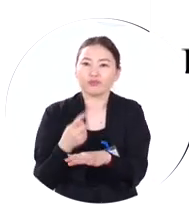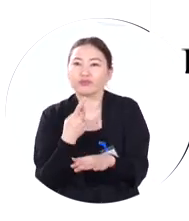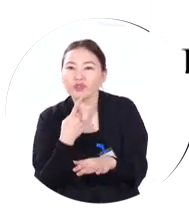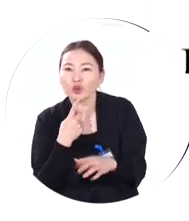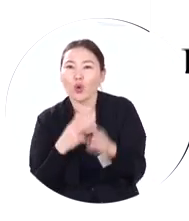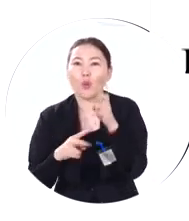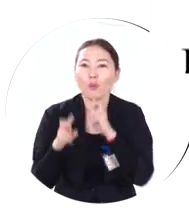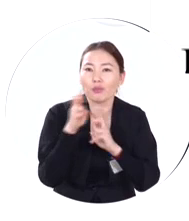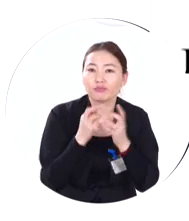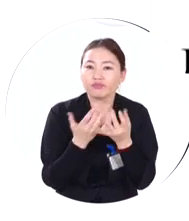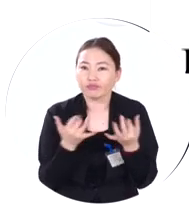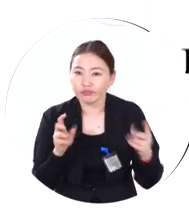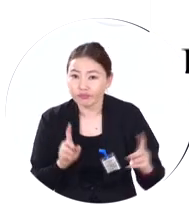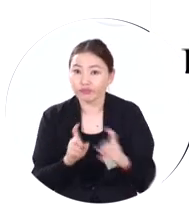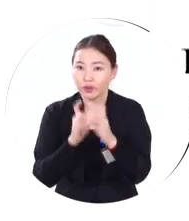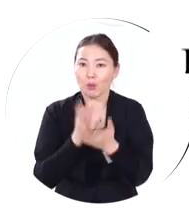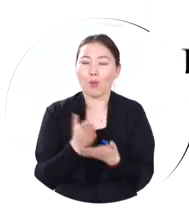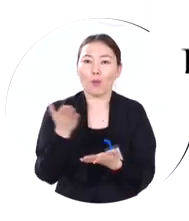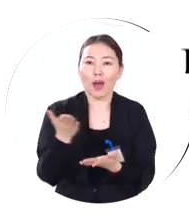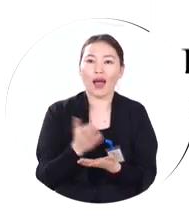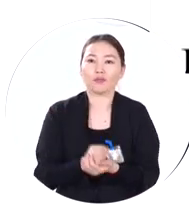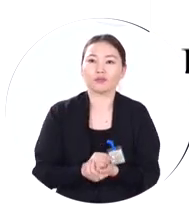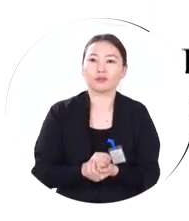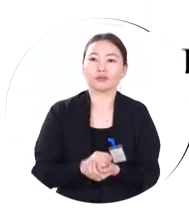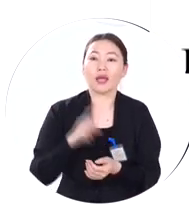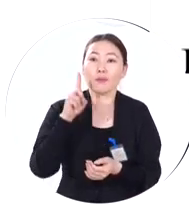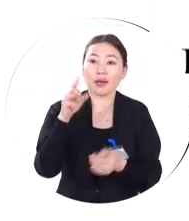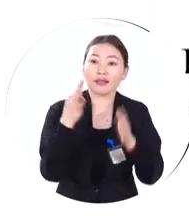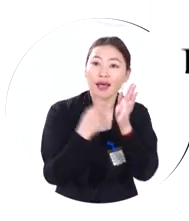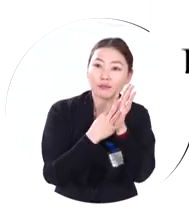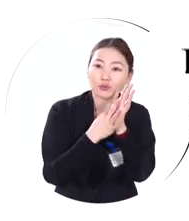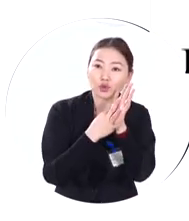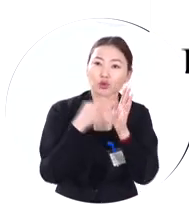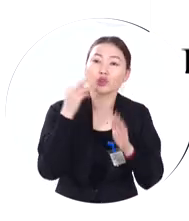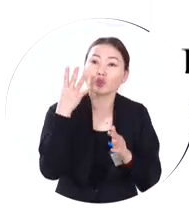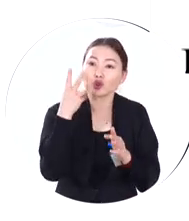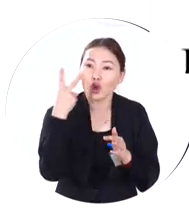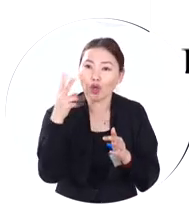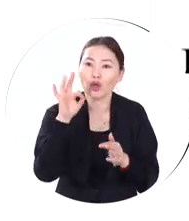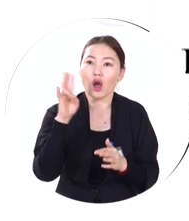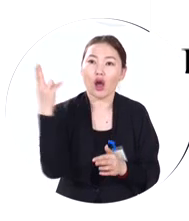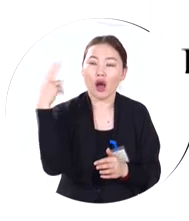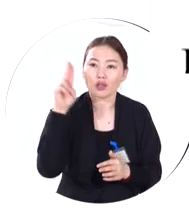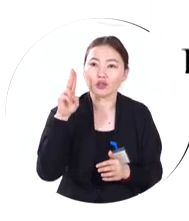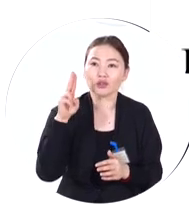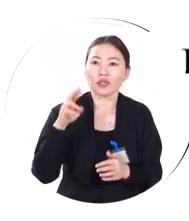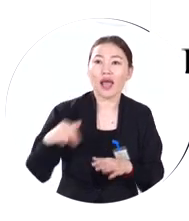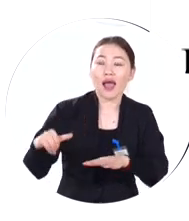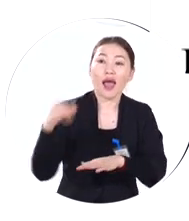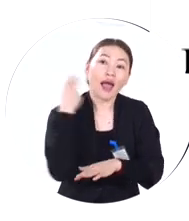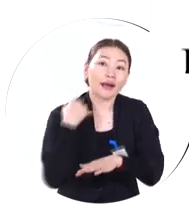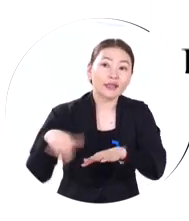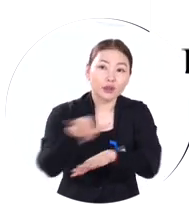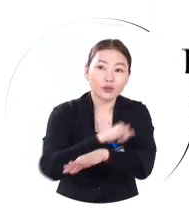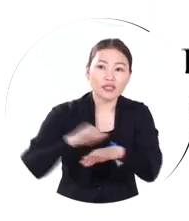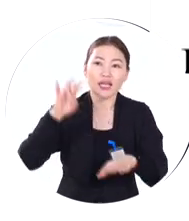1842 онд Англи улс Нанкины гэрээ химээх огт ашиггүй гэрээ байгуулснаар Кантон, Шанхай зэрэг 5 бондоор Англиас